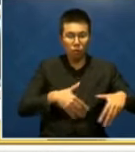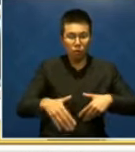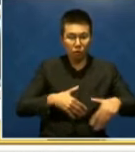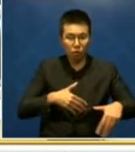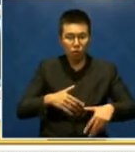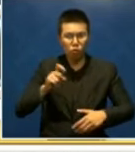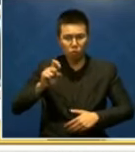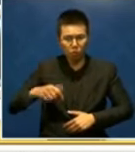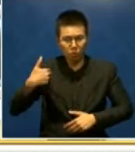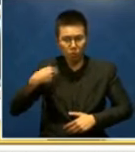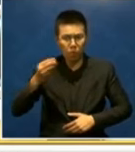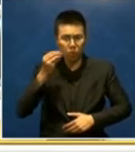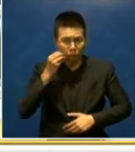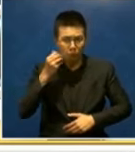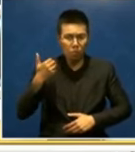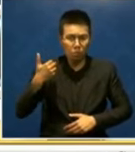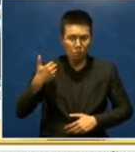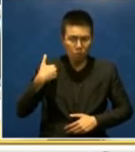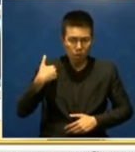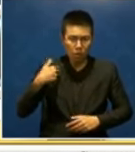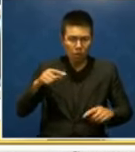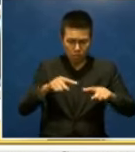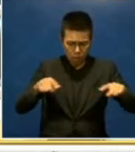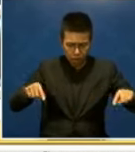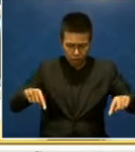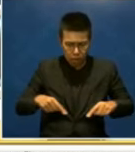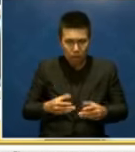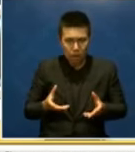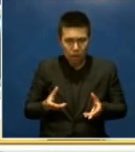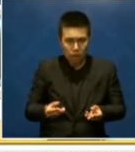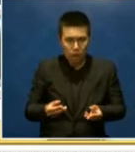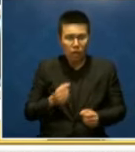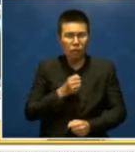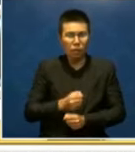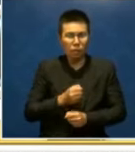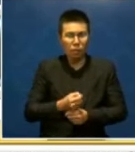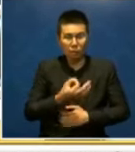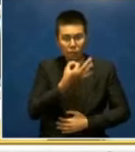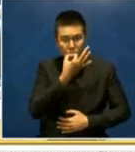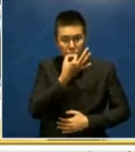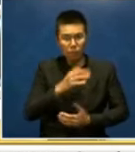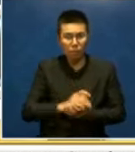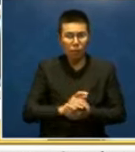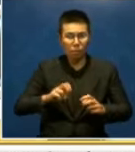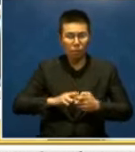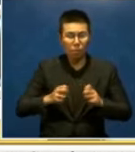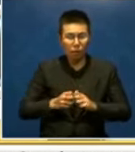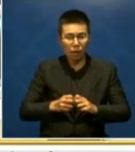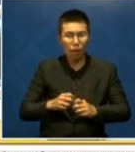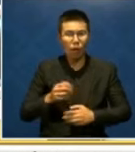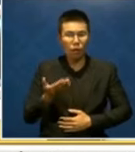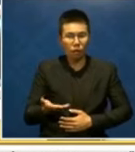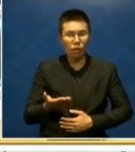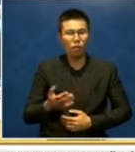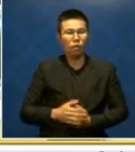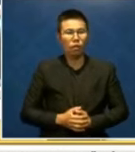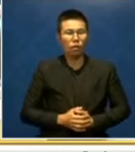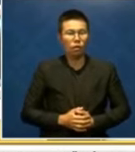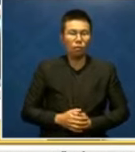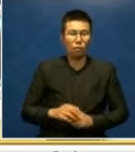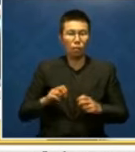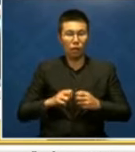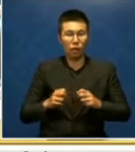อาศัยและที่ดินทำกินครับผมกราบเรียนครับว่าปัญหาส่วนหนึ่งของปัญหา